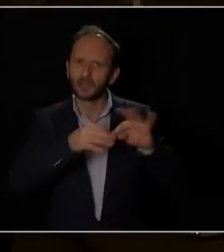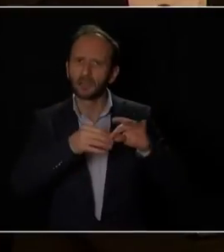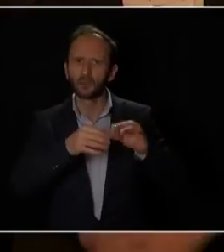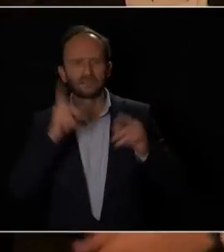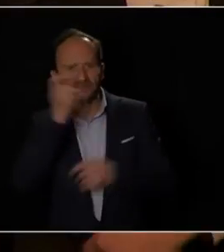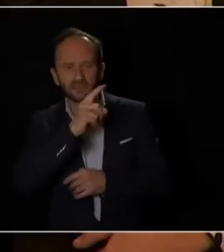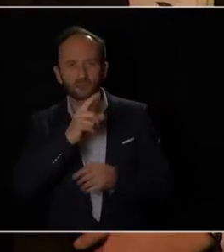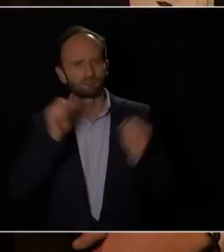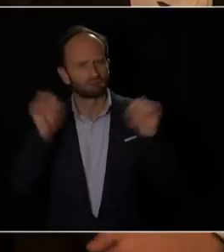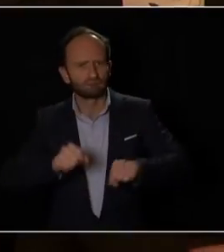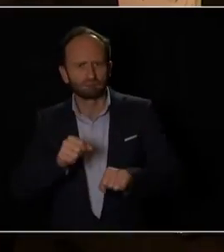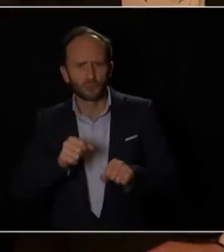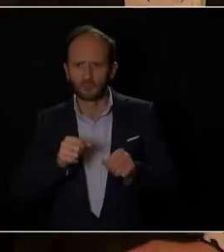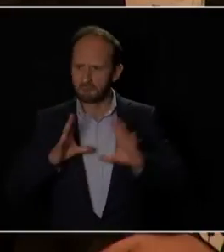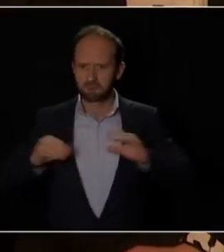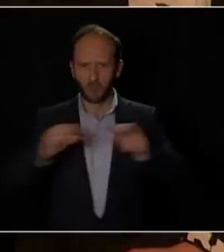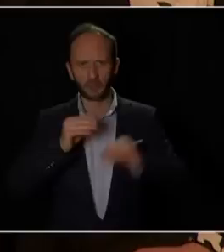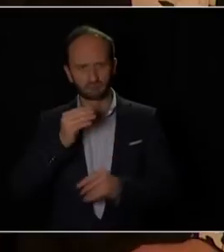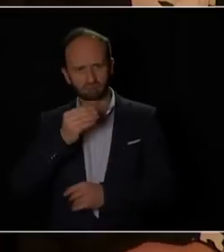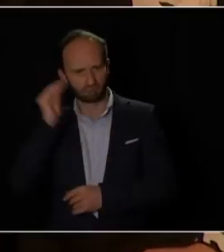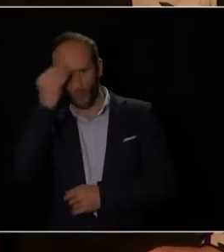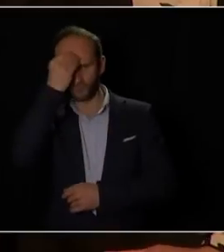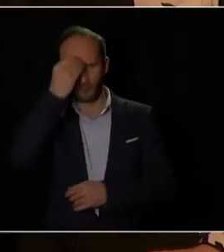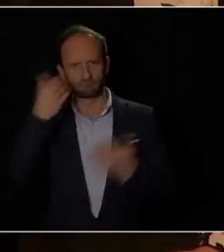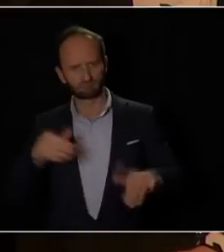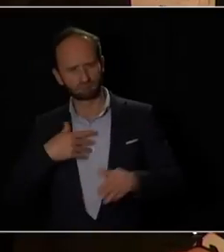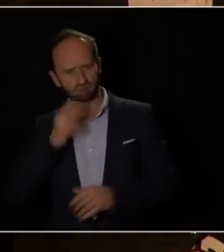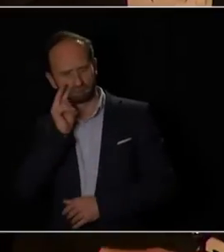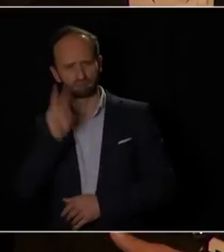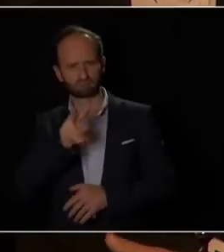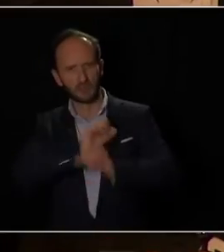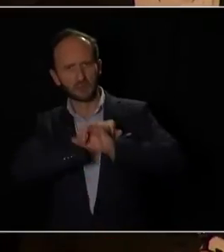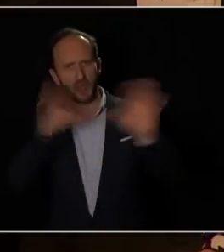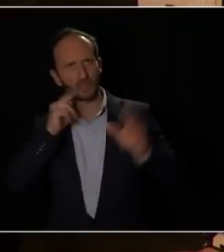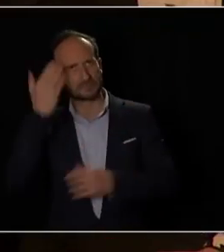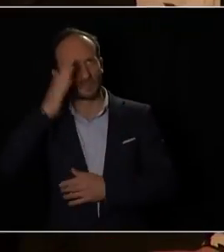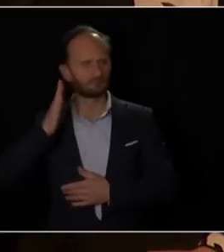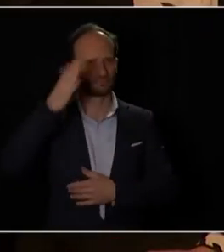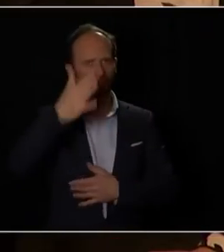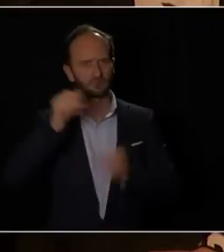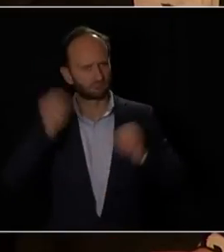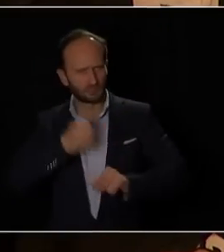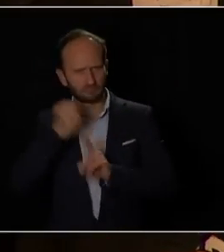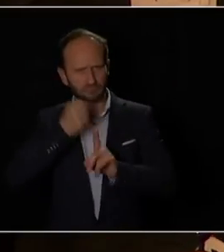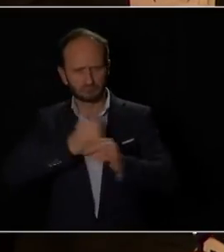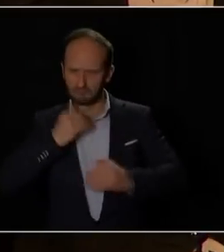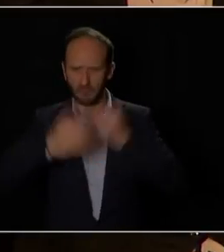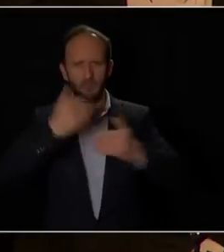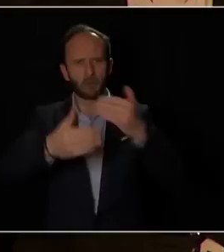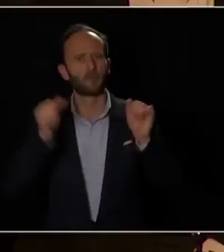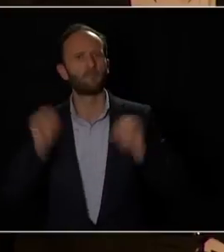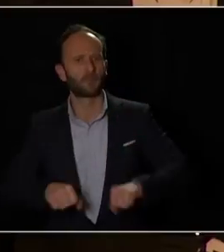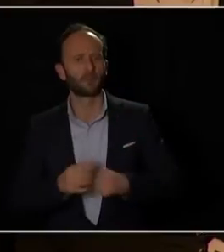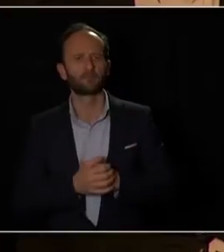un peuple conscient de lui-même, lucide, confiant dans son propre destin. Notre pays connaît une